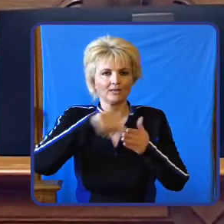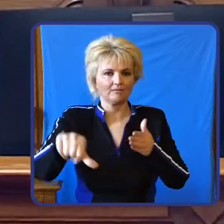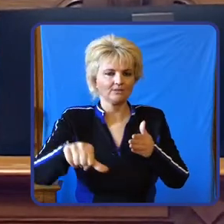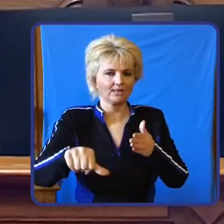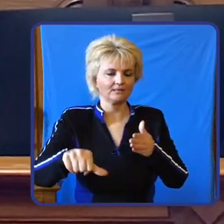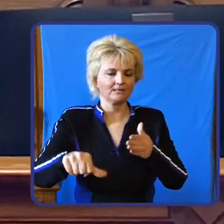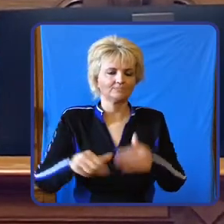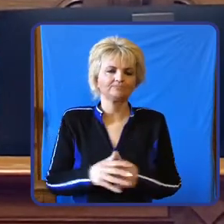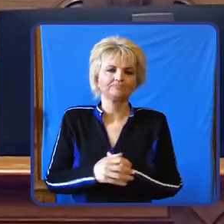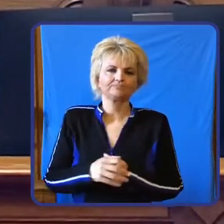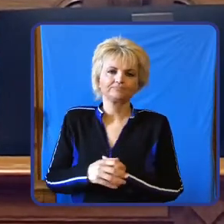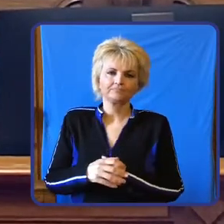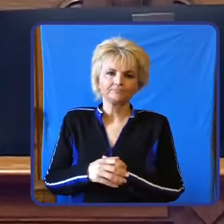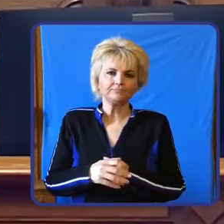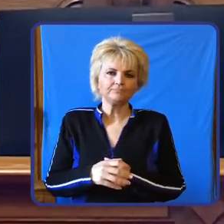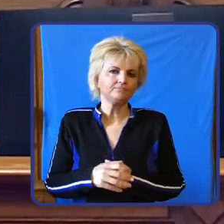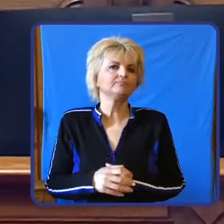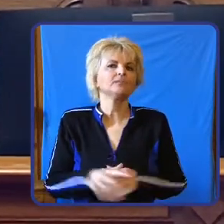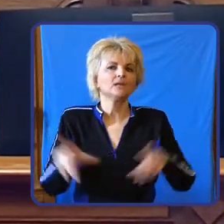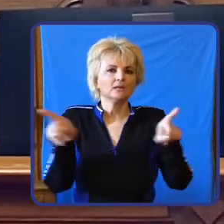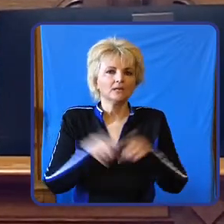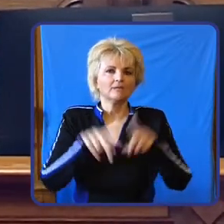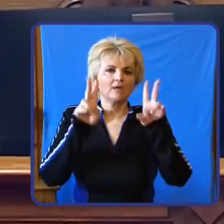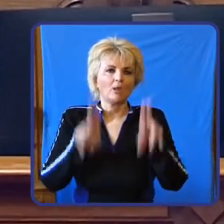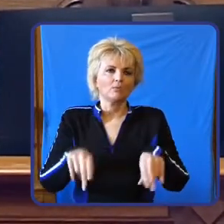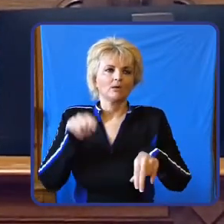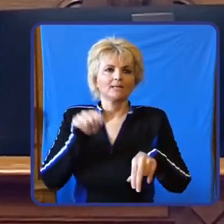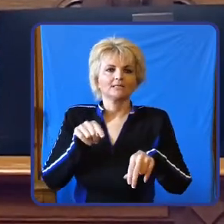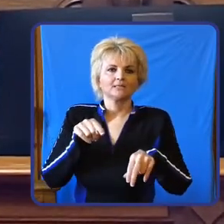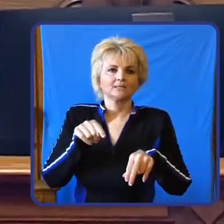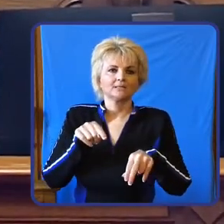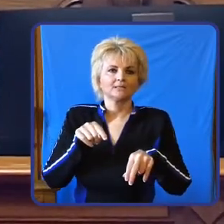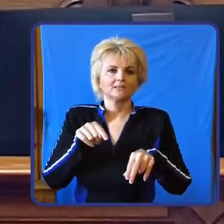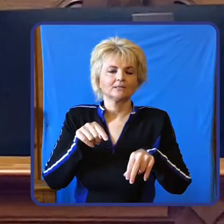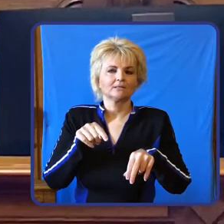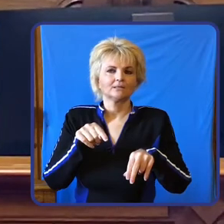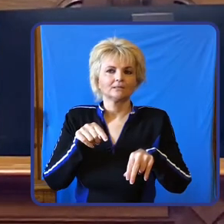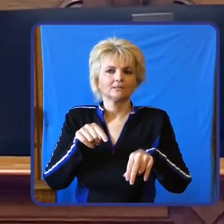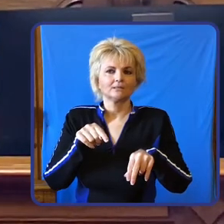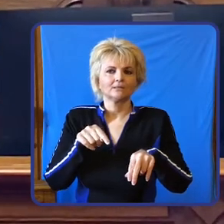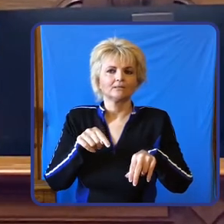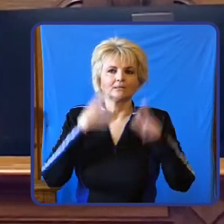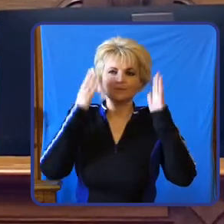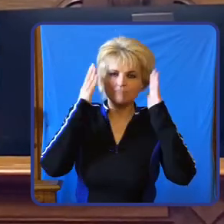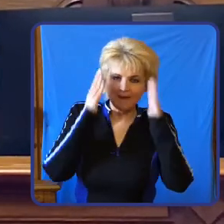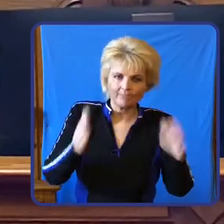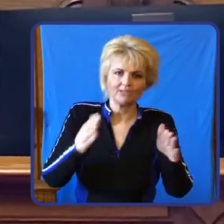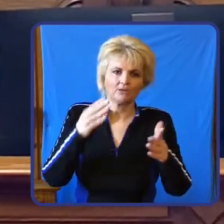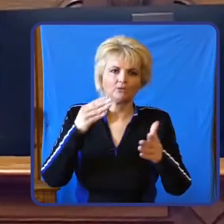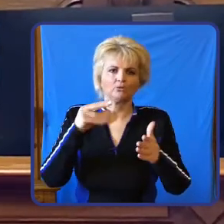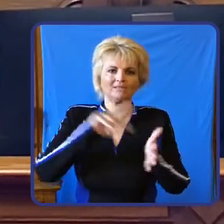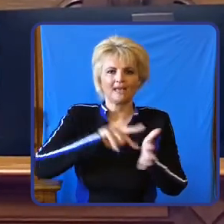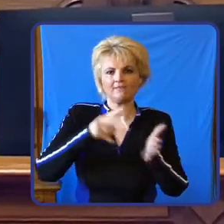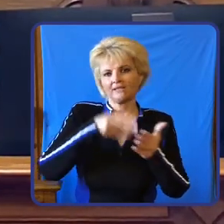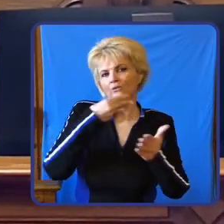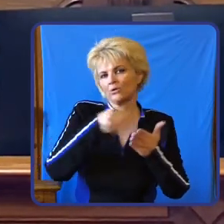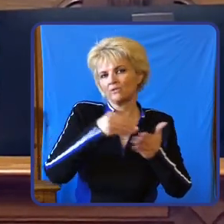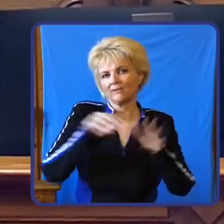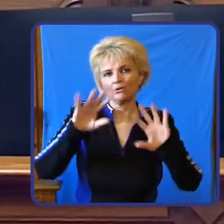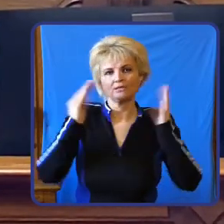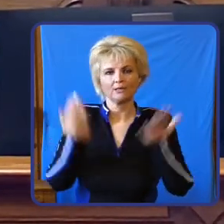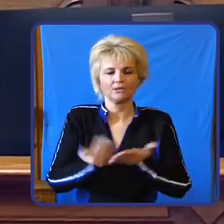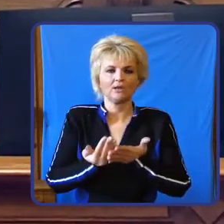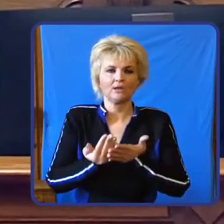ezt is vegyék figyelembe, ezáltal valóban ez egy szerintem nagyon megbízhatóan tervezett költségvetés,